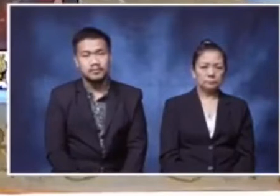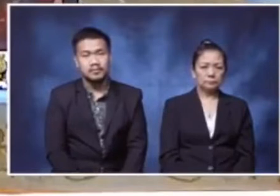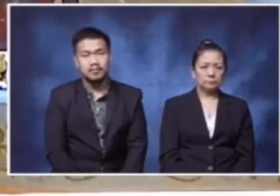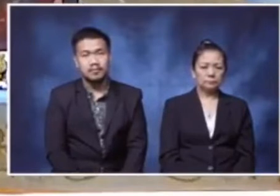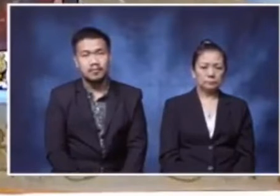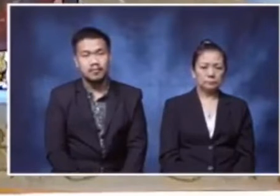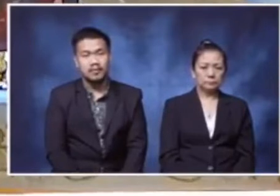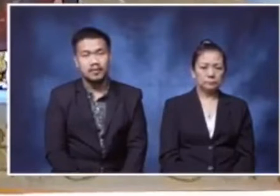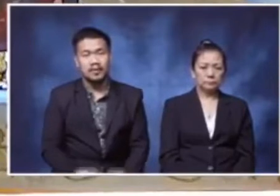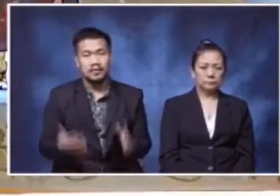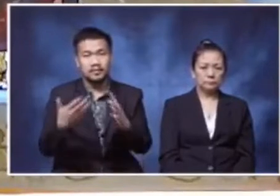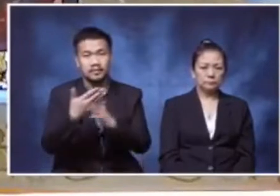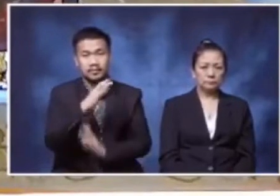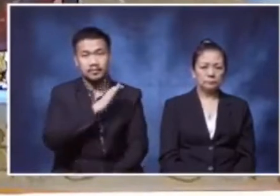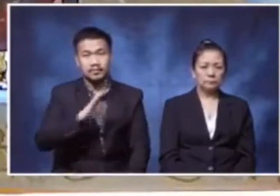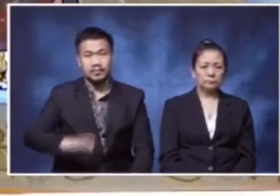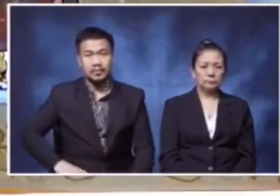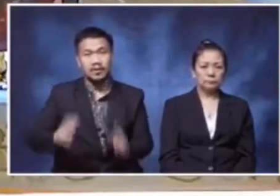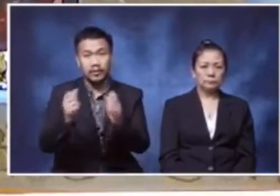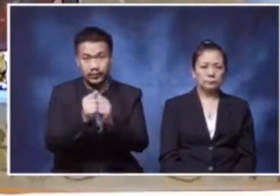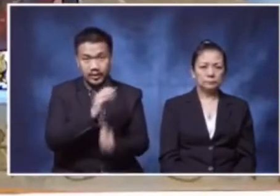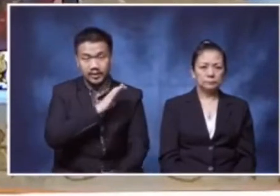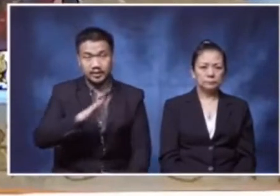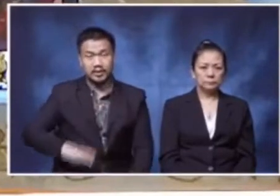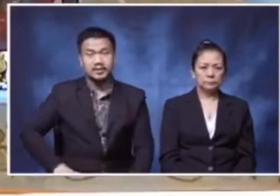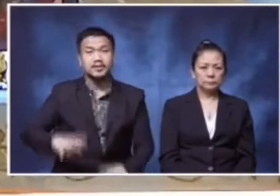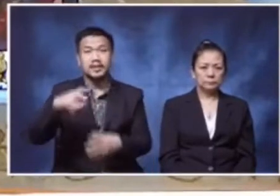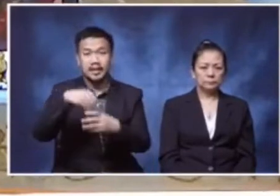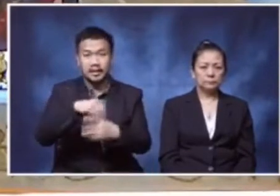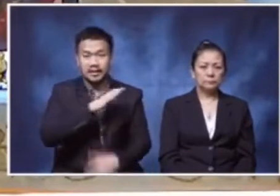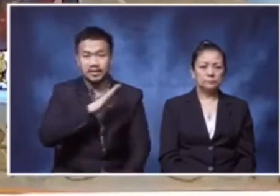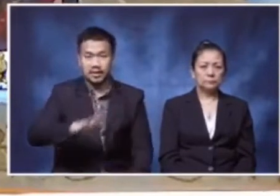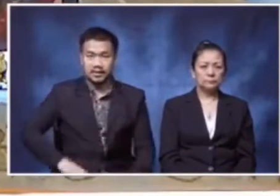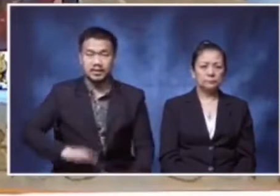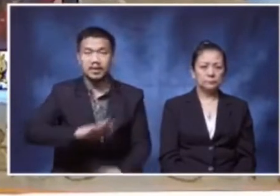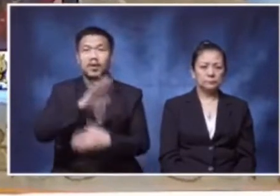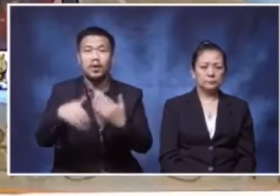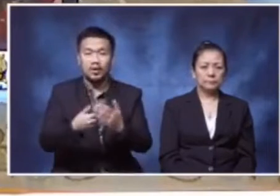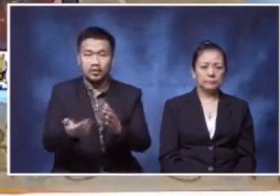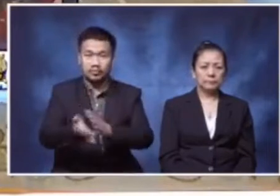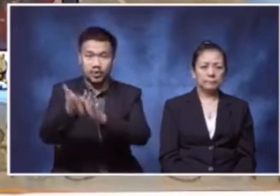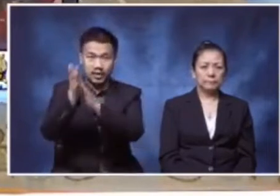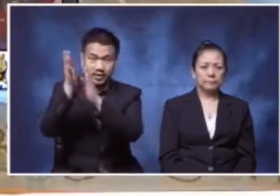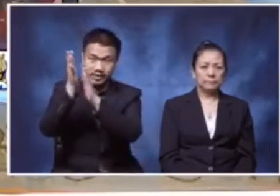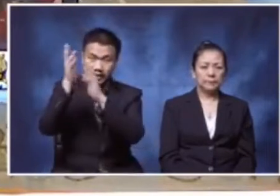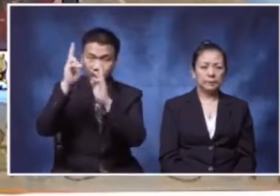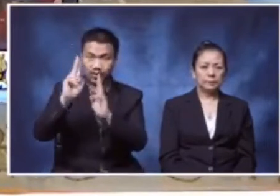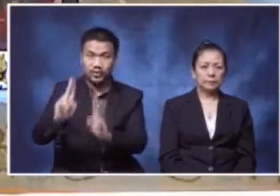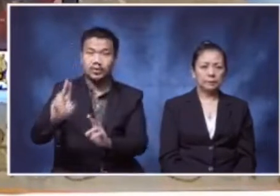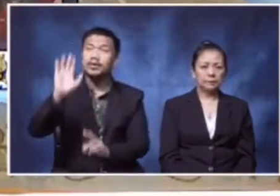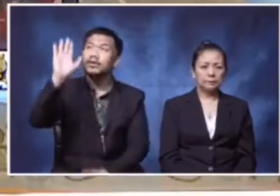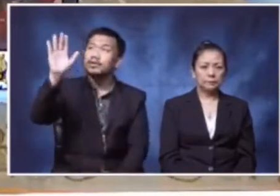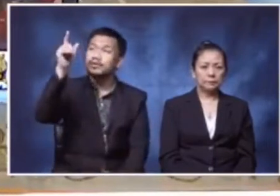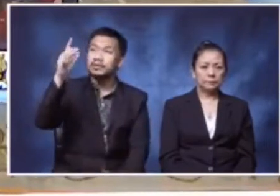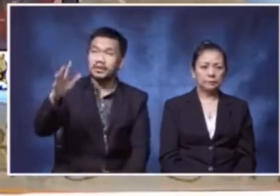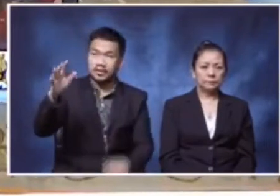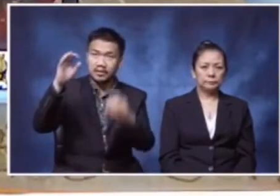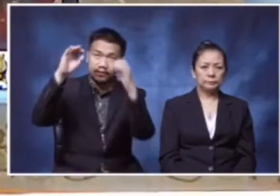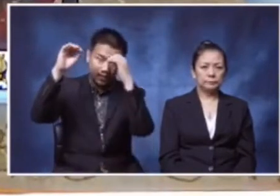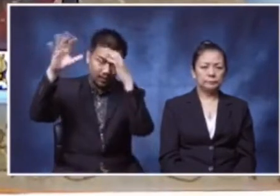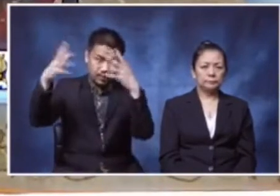Sa pamamagitan ni Kristo, kasama niya sa Kanya, ang lahat ng parangal at papuri ay sa iyo, Diyos